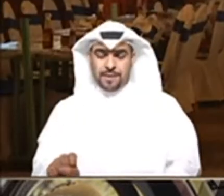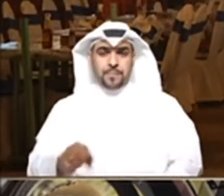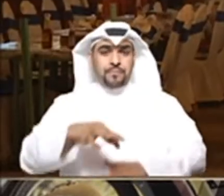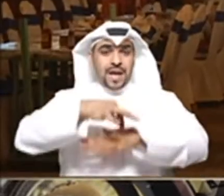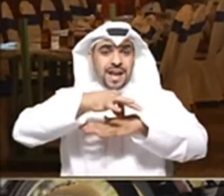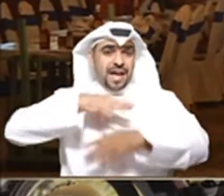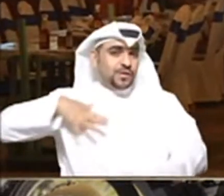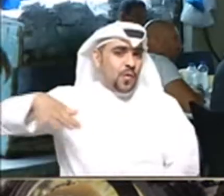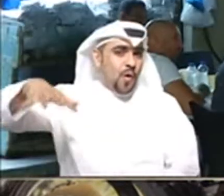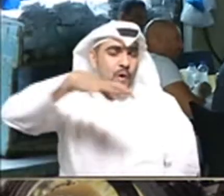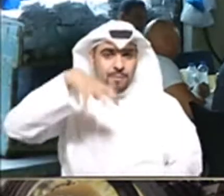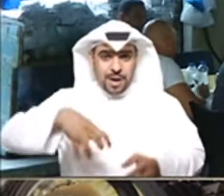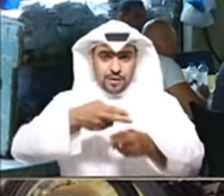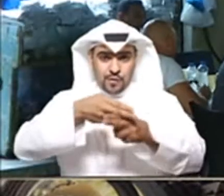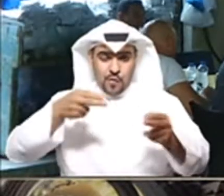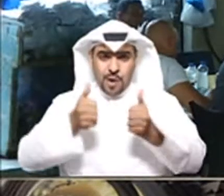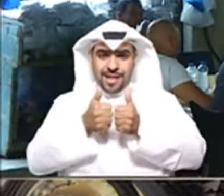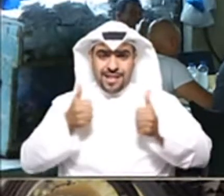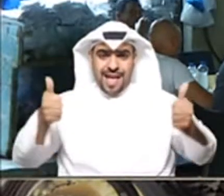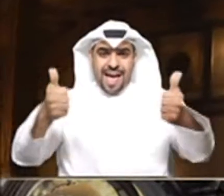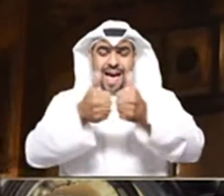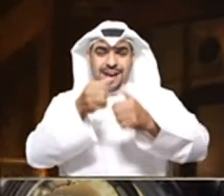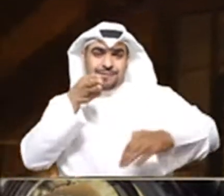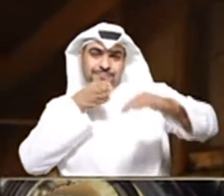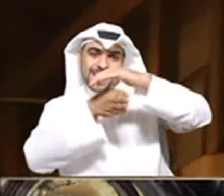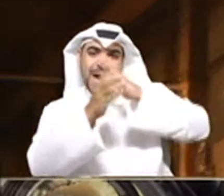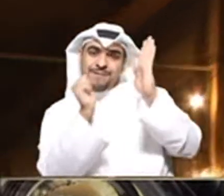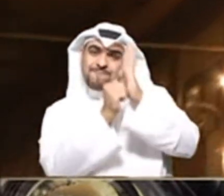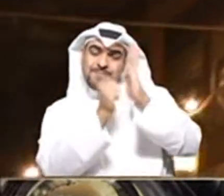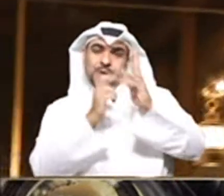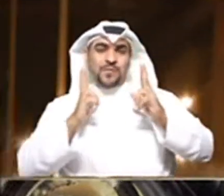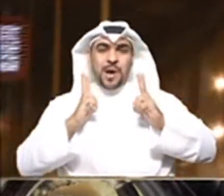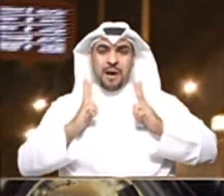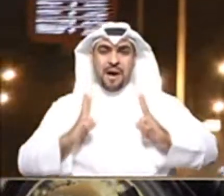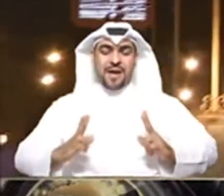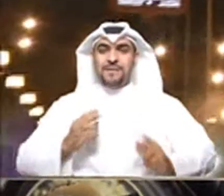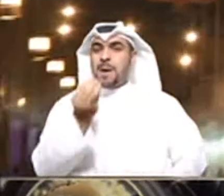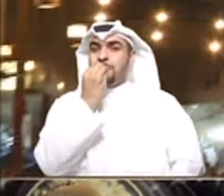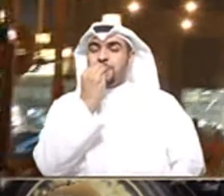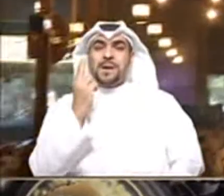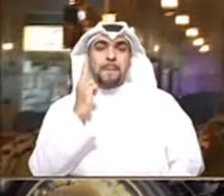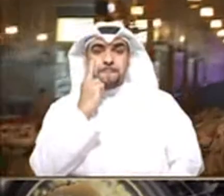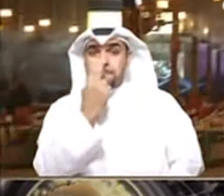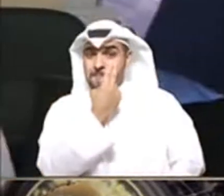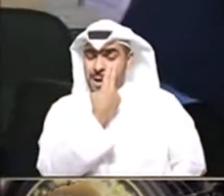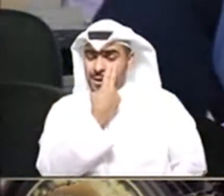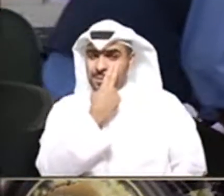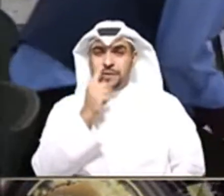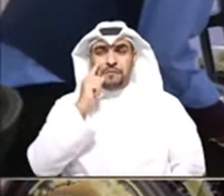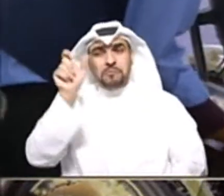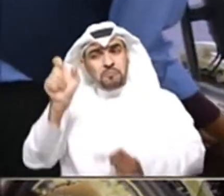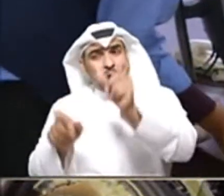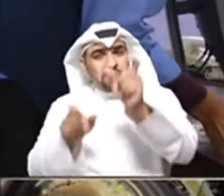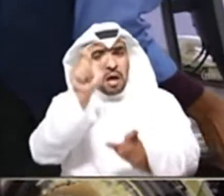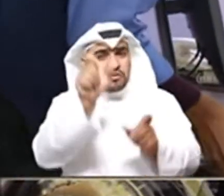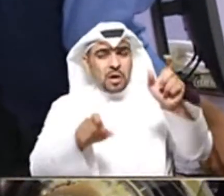الإفطار لتأكل ما لذ وطاب، ولكن هناك من يتغيب عن هذه المائدة بسبب ظروف عملهم التي